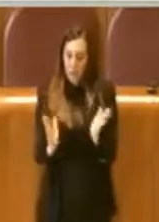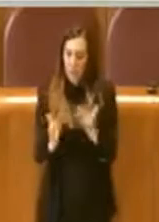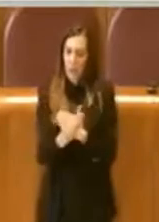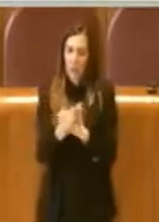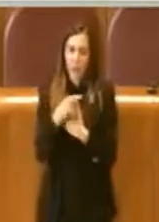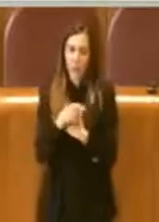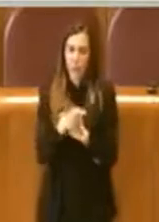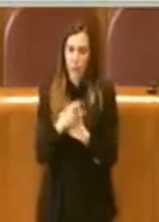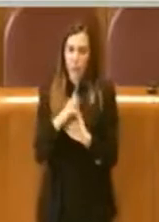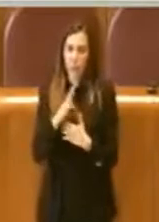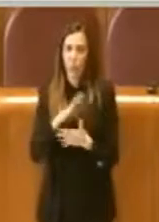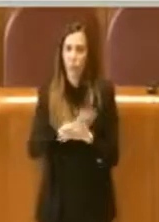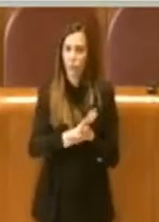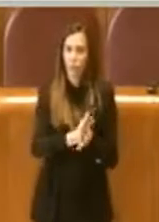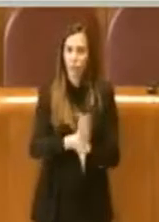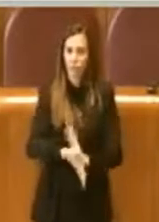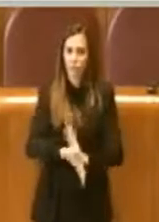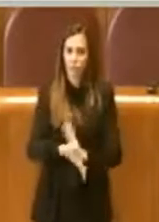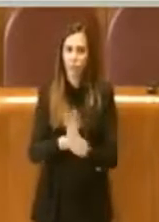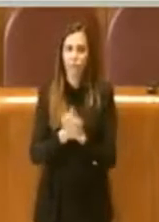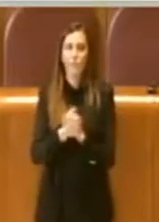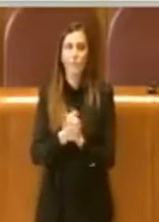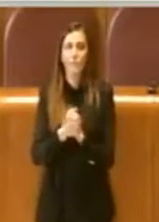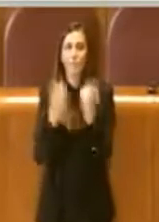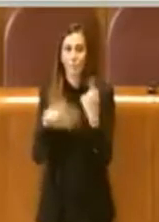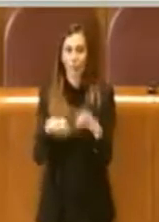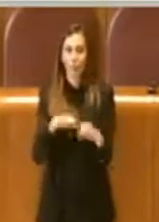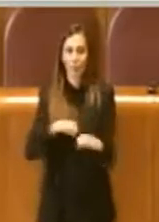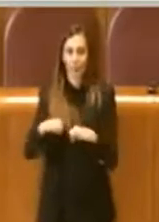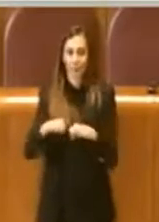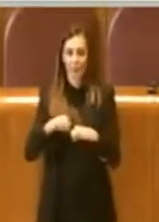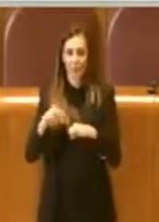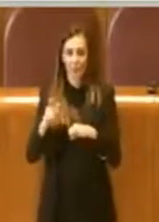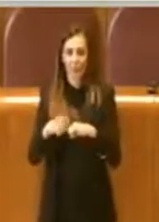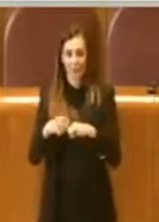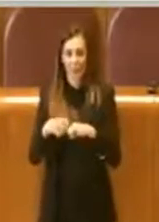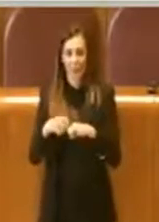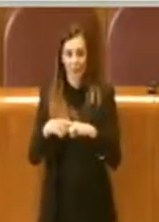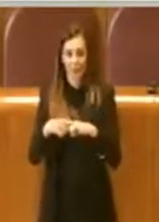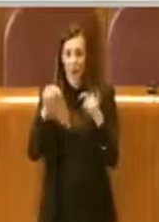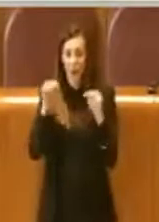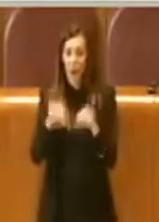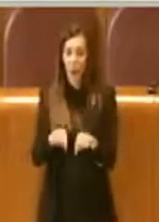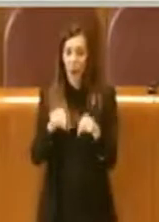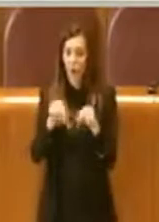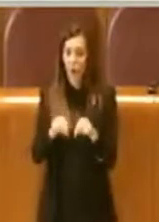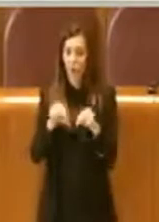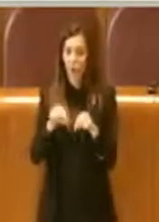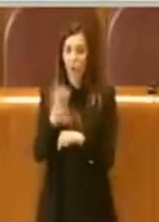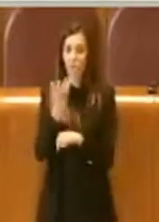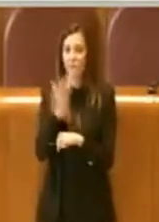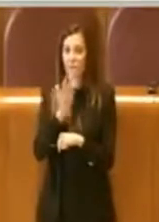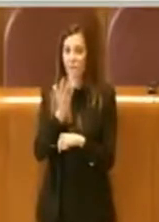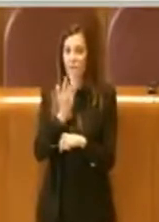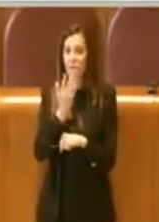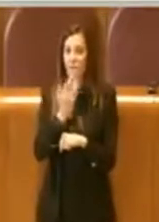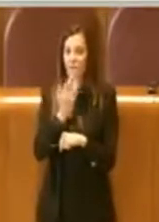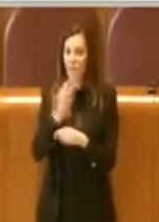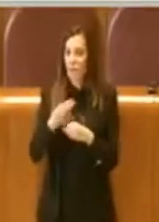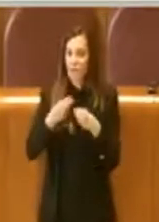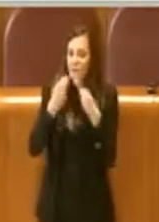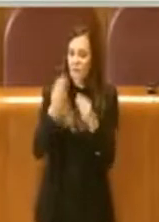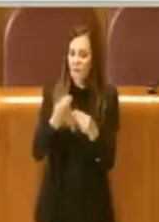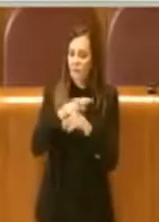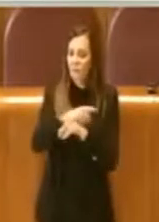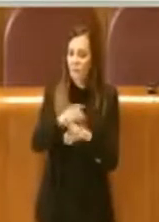Questa amministrazione oggi più che mai vuole dare voce a queste